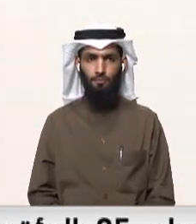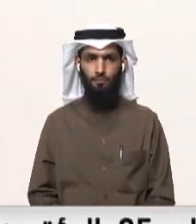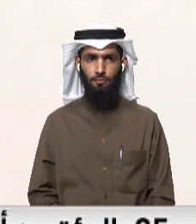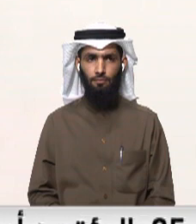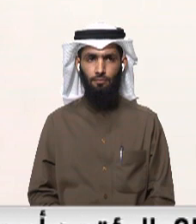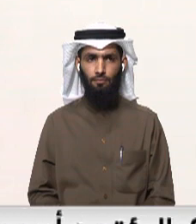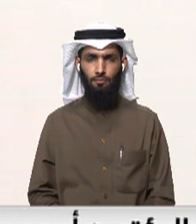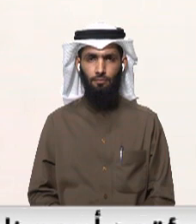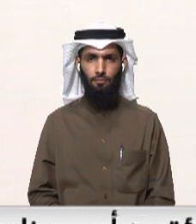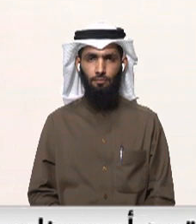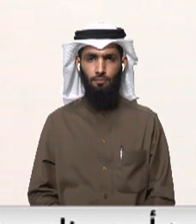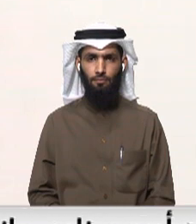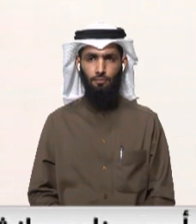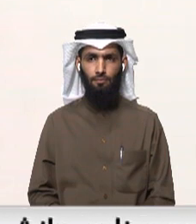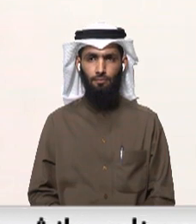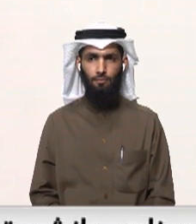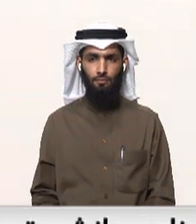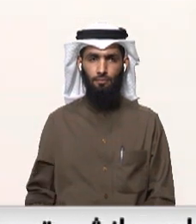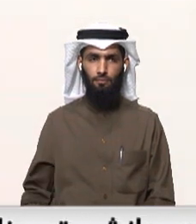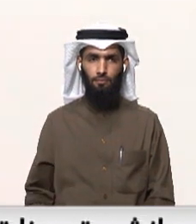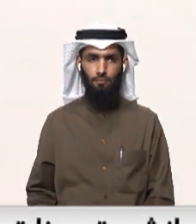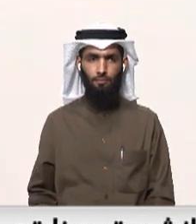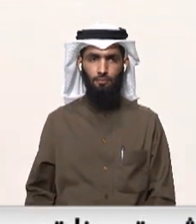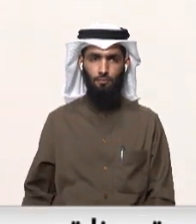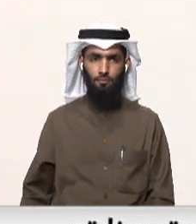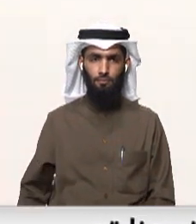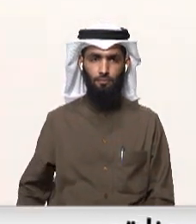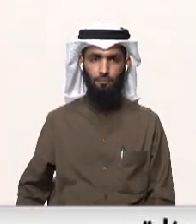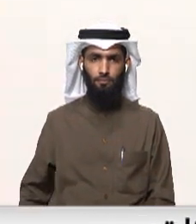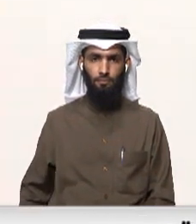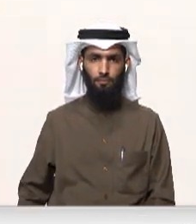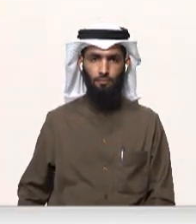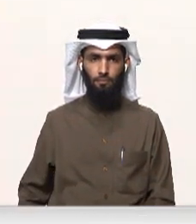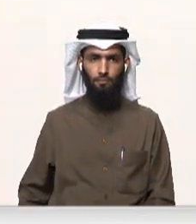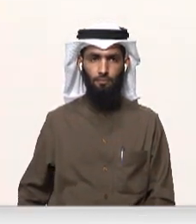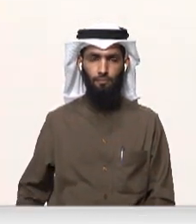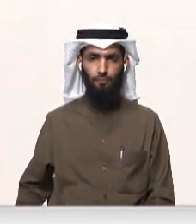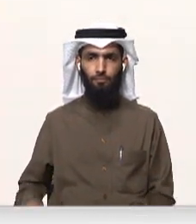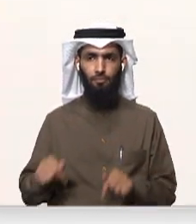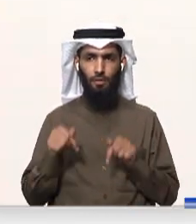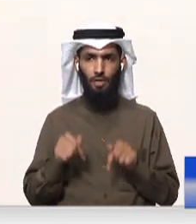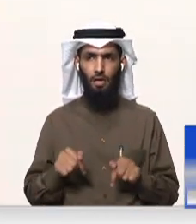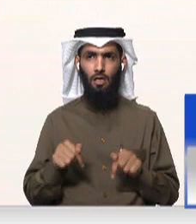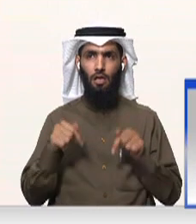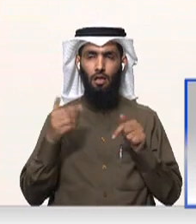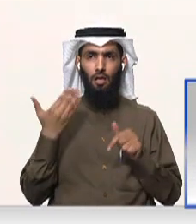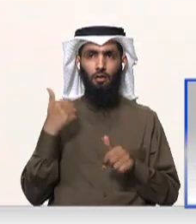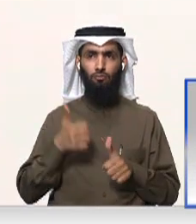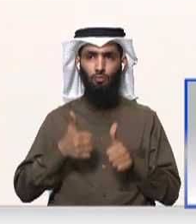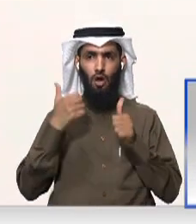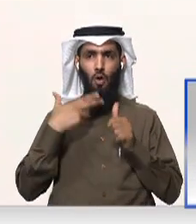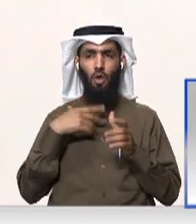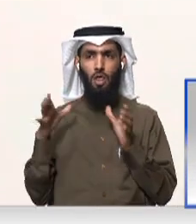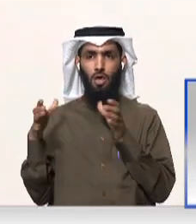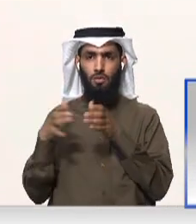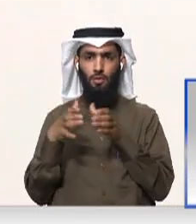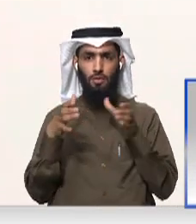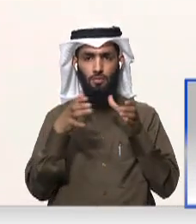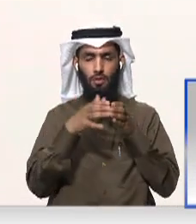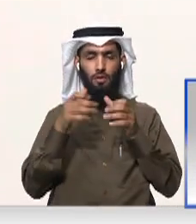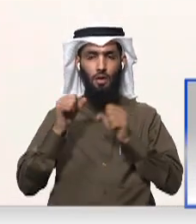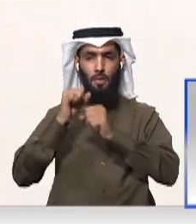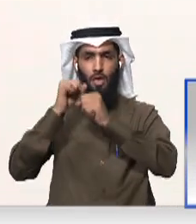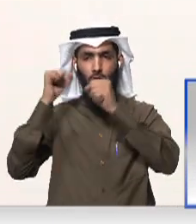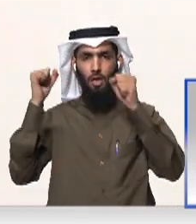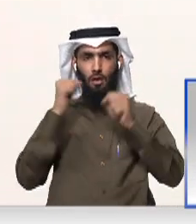اليها رئيس الوزراء الاسبق نواز شريف. تم الاتفاق بين اكبر حزبين في البلاد وهما حزب